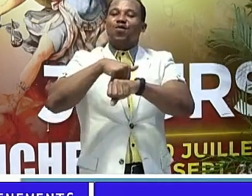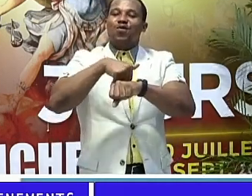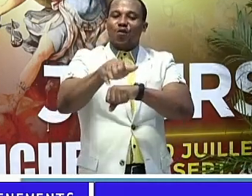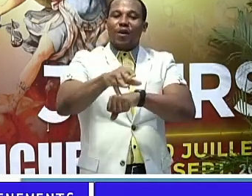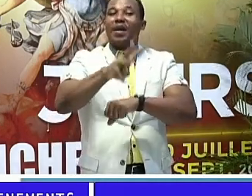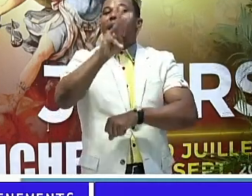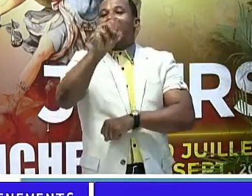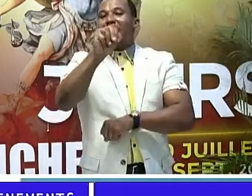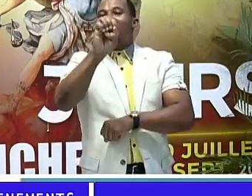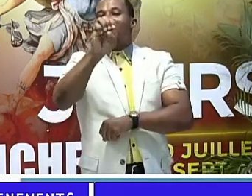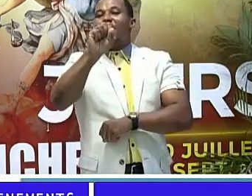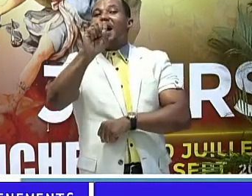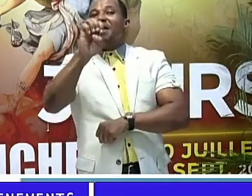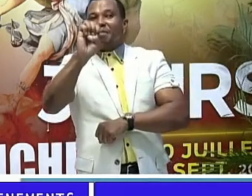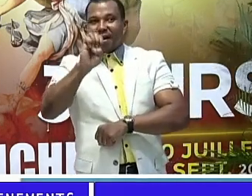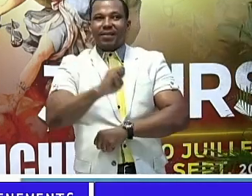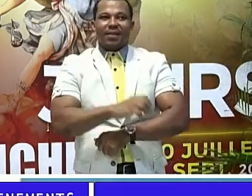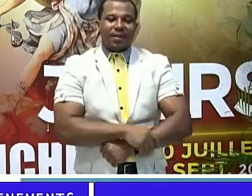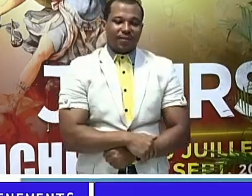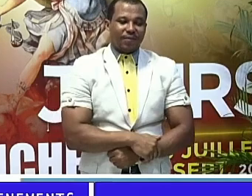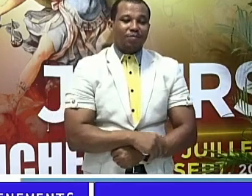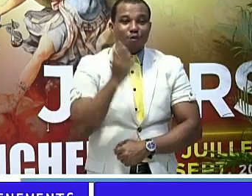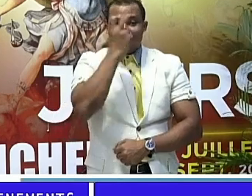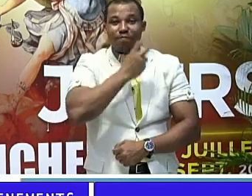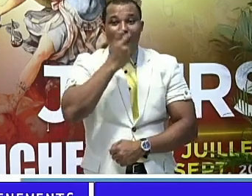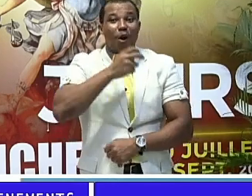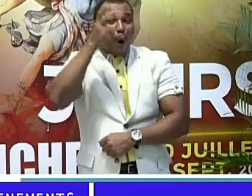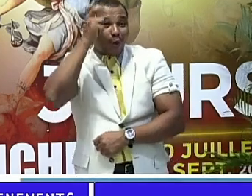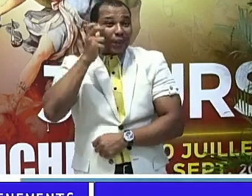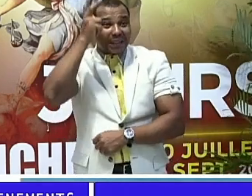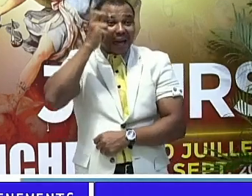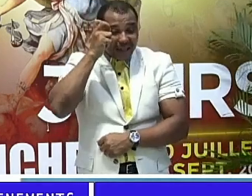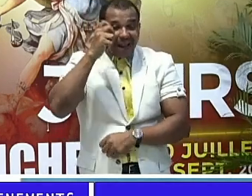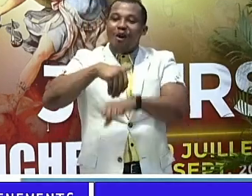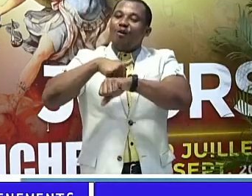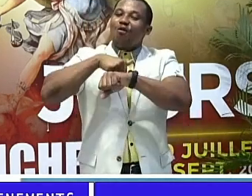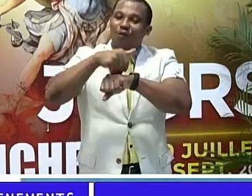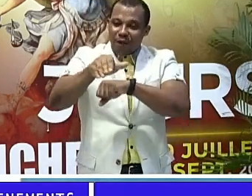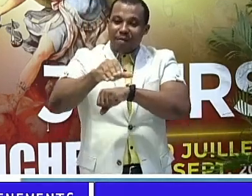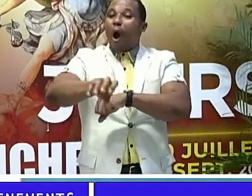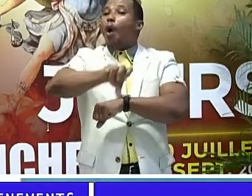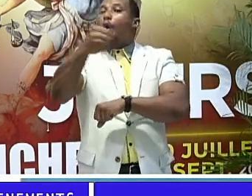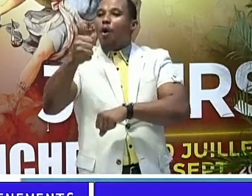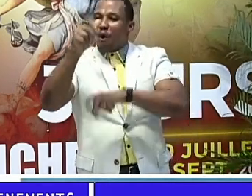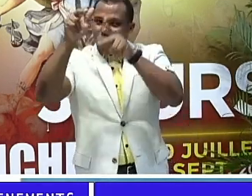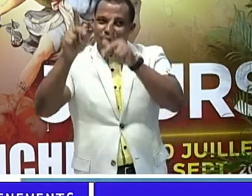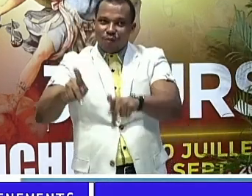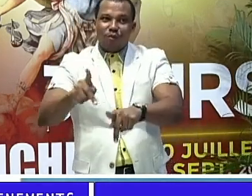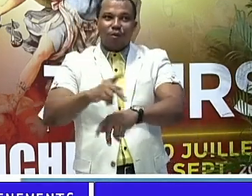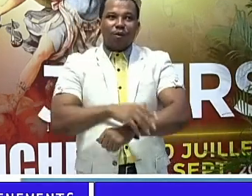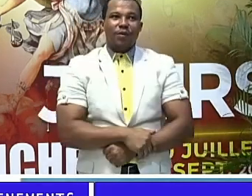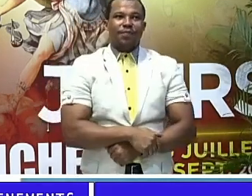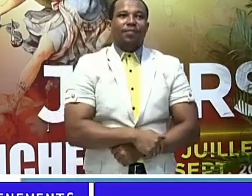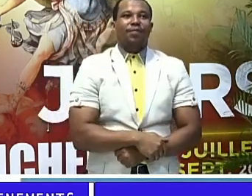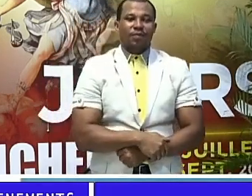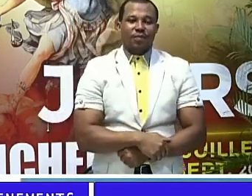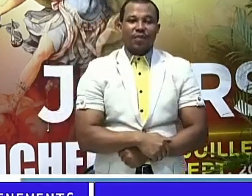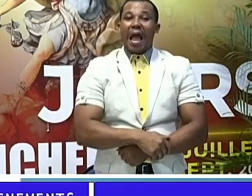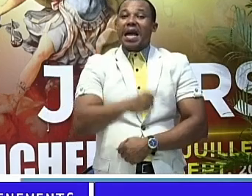bas. Son façon parole ou saut tendre là. Ça saute vive là, ou voyez le baron l'autre monde. Et puis, vous voyez, dit mon tout, faut